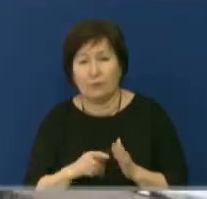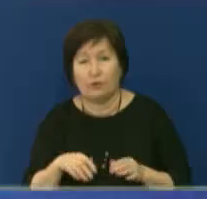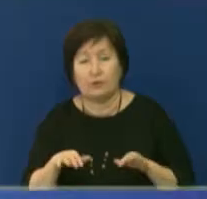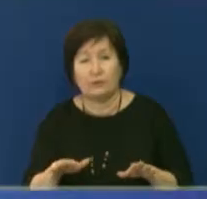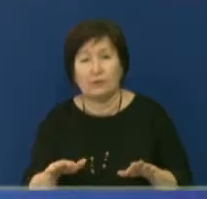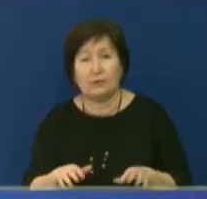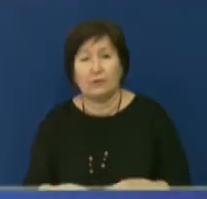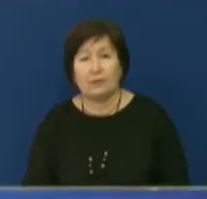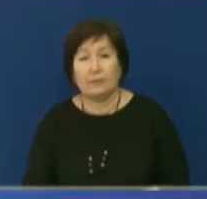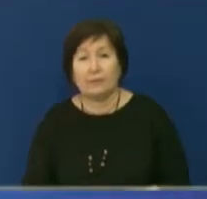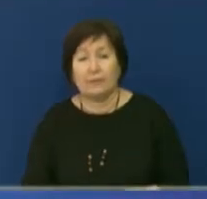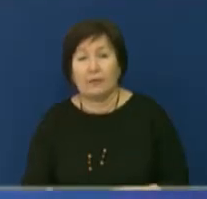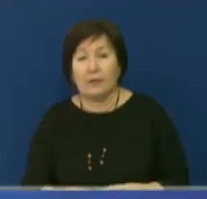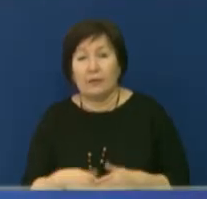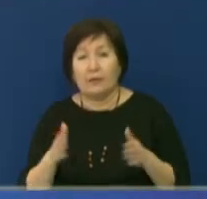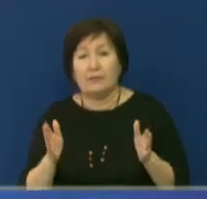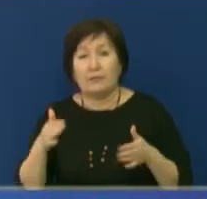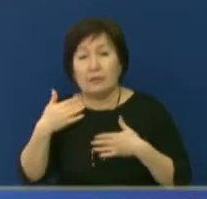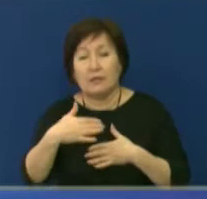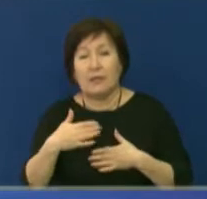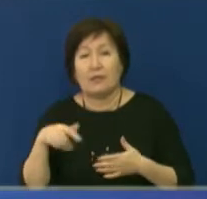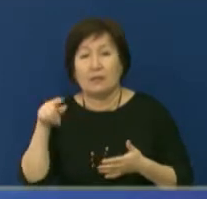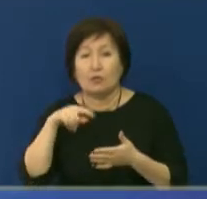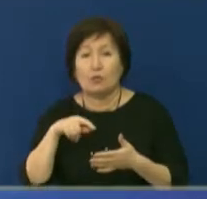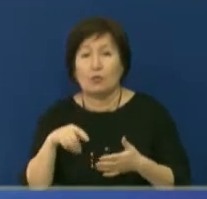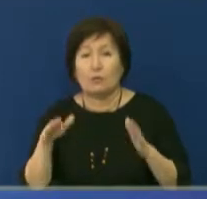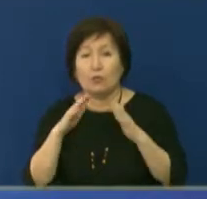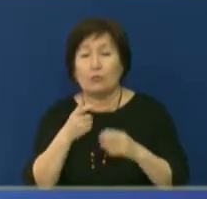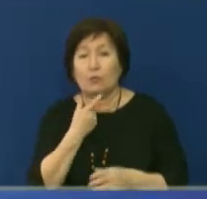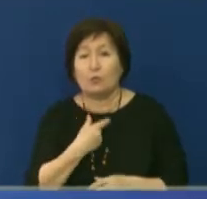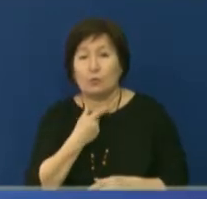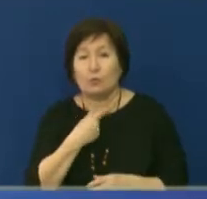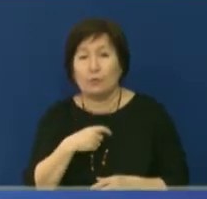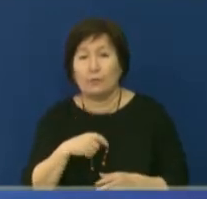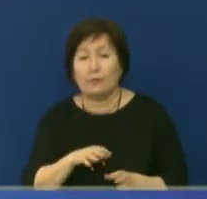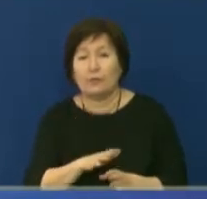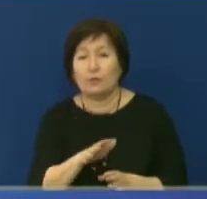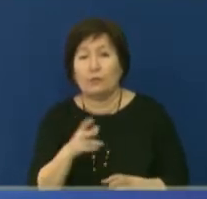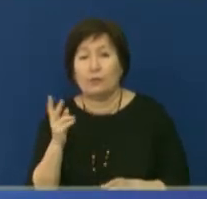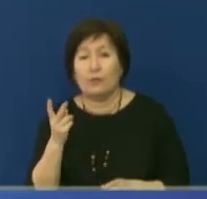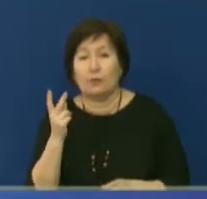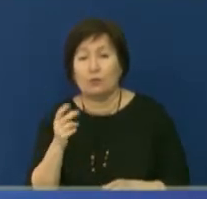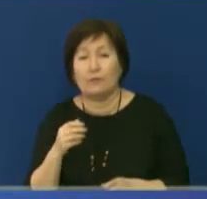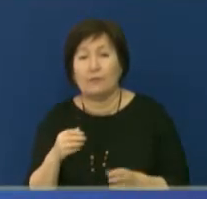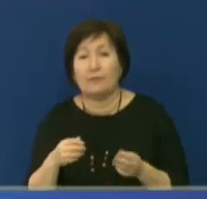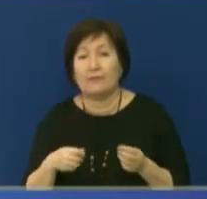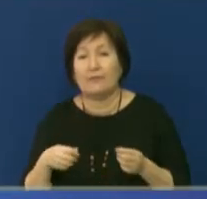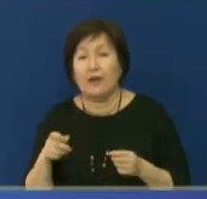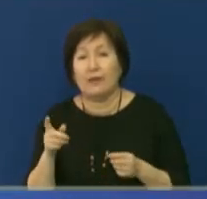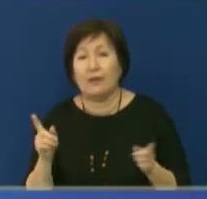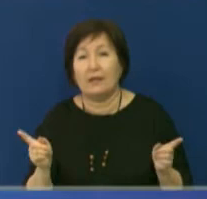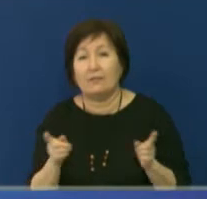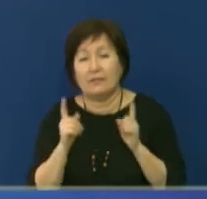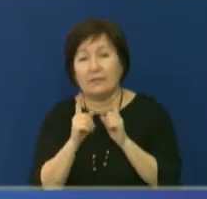«Семей». В стенах городского дворца культуры прошел 22-й международный фестиваль татарского искусства «Кузги